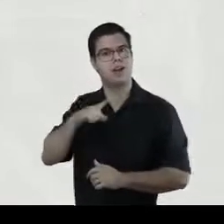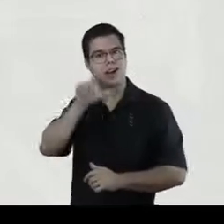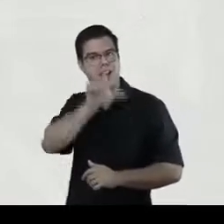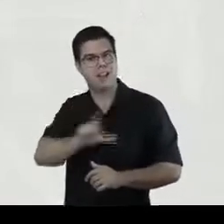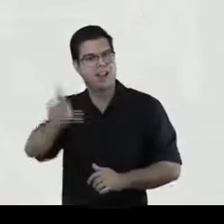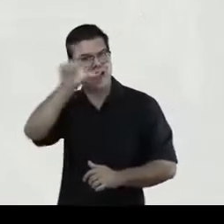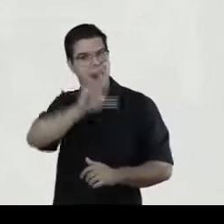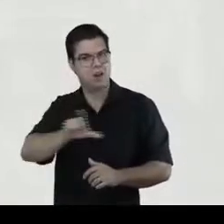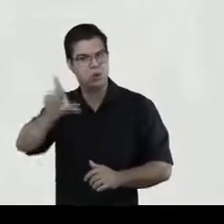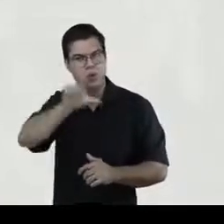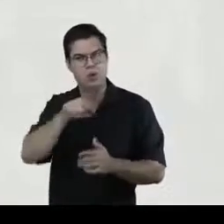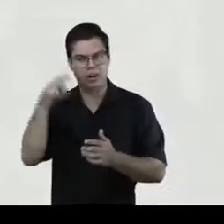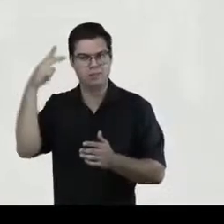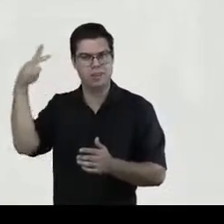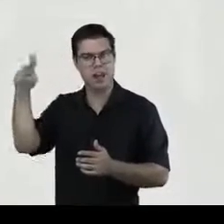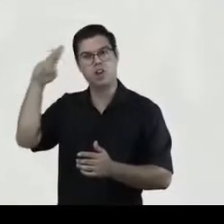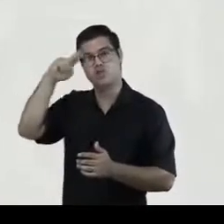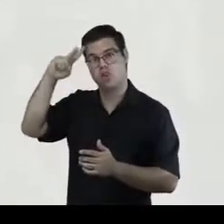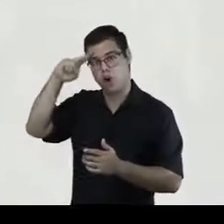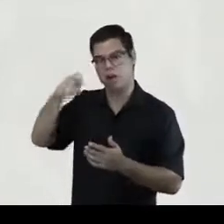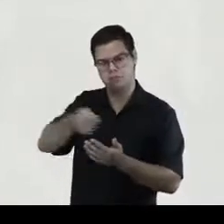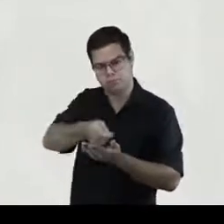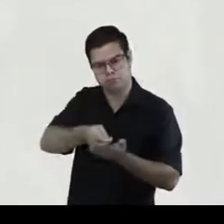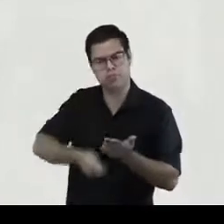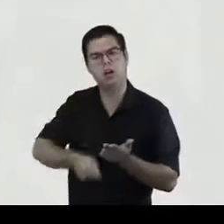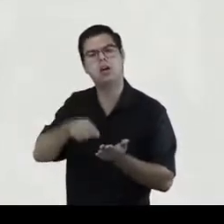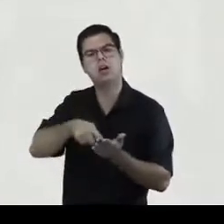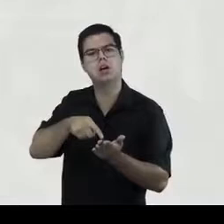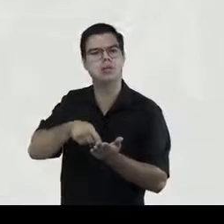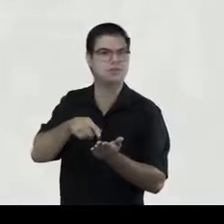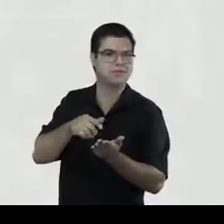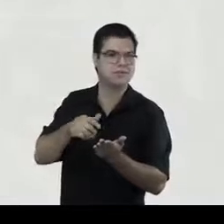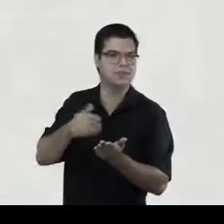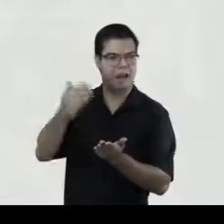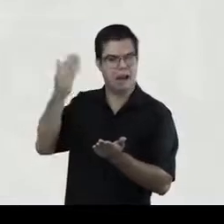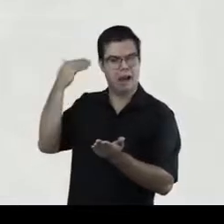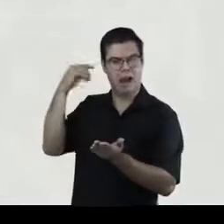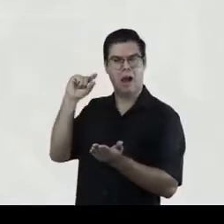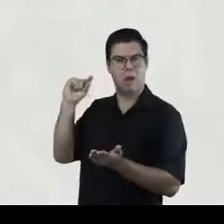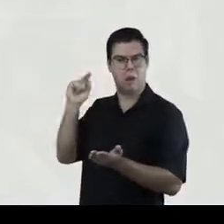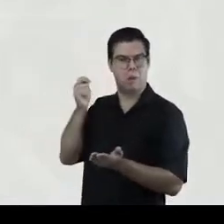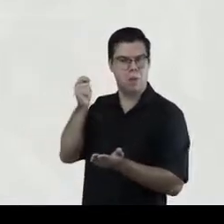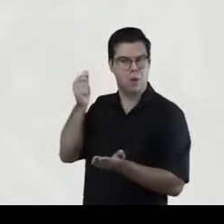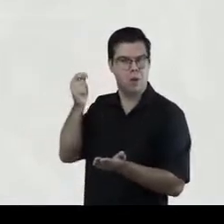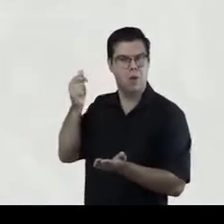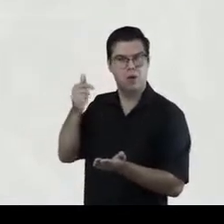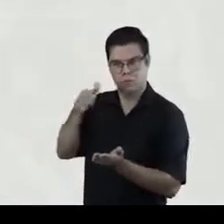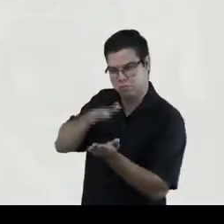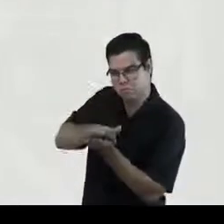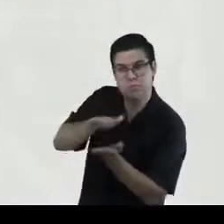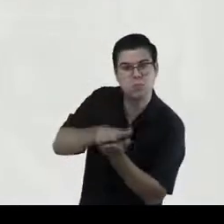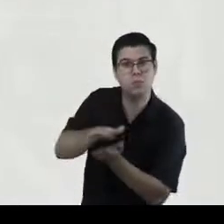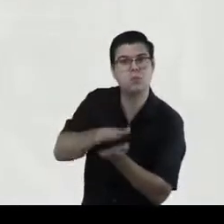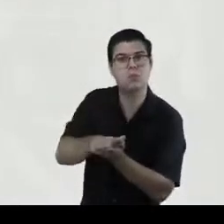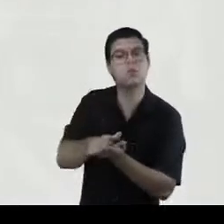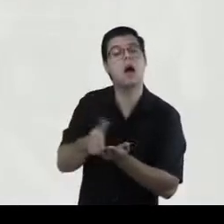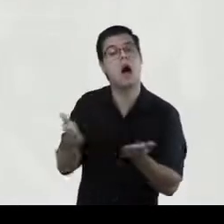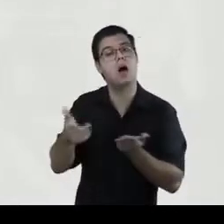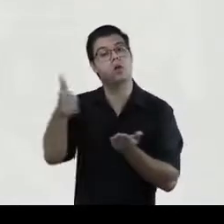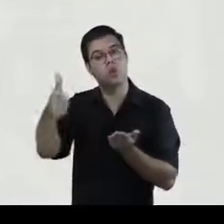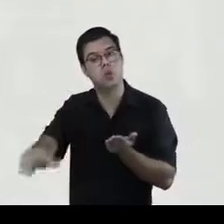concernant paru ces dernières anos. Encore en manque-t-il certainement un certain nombre.